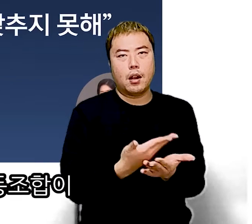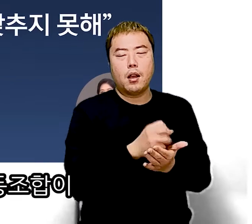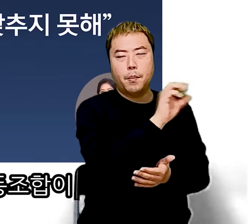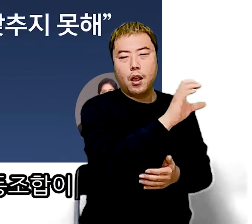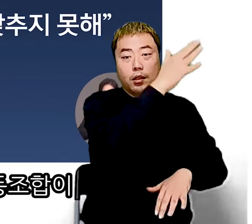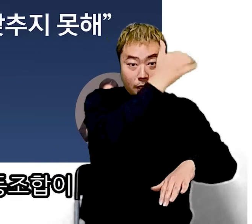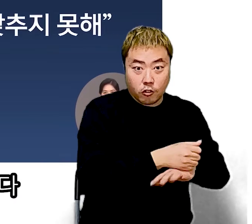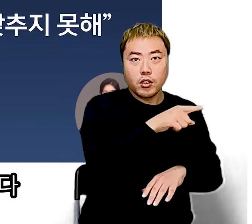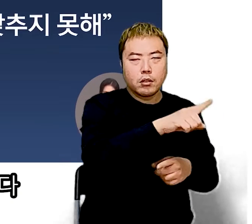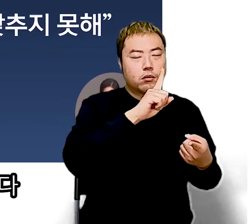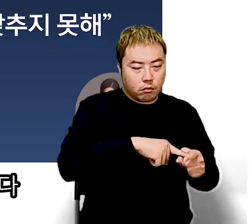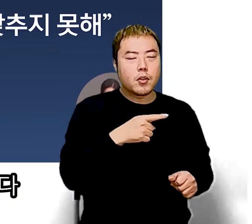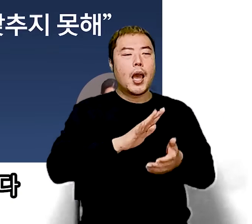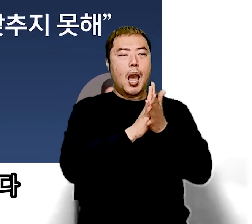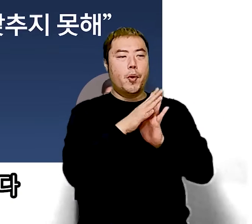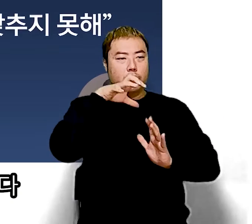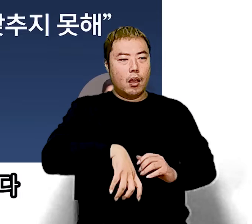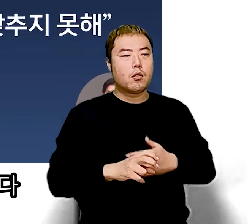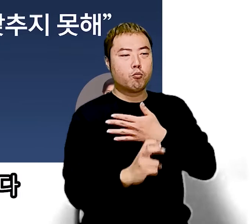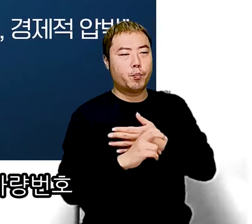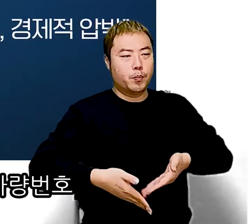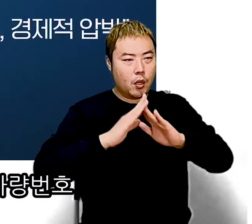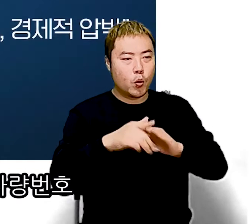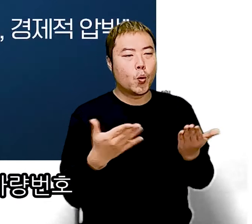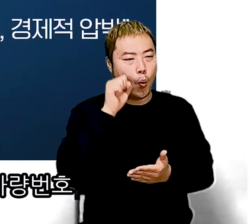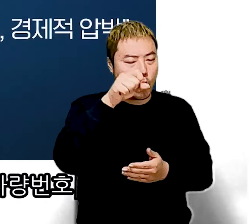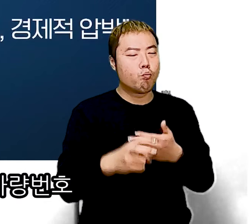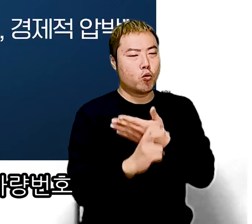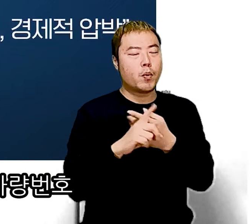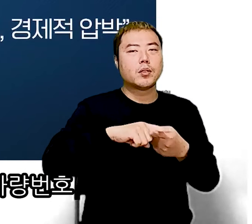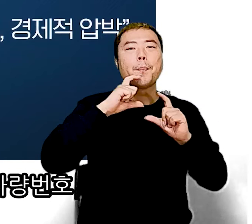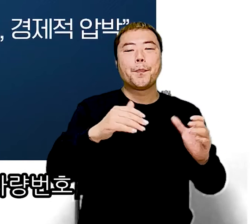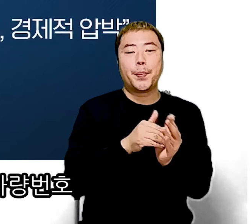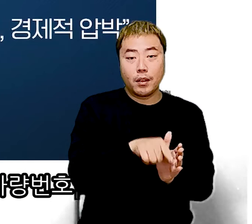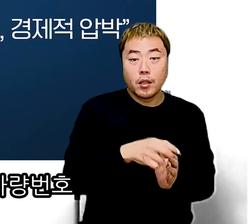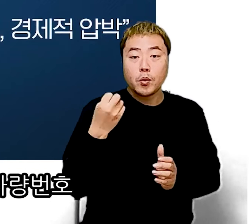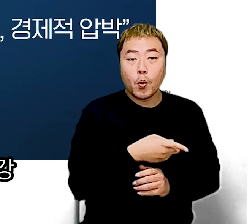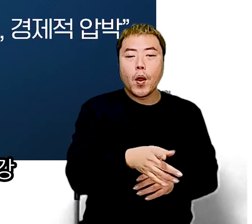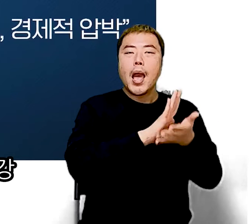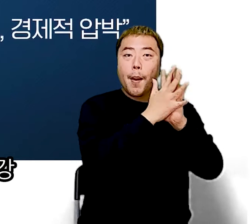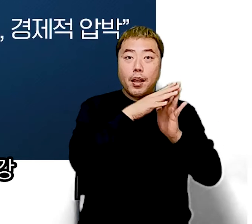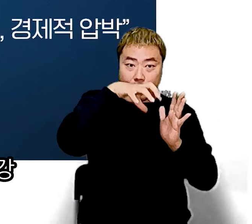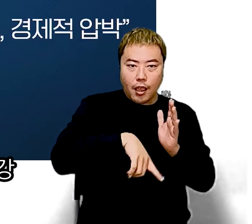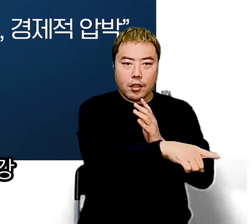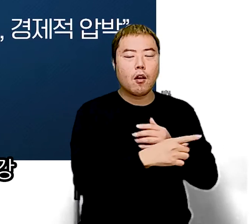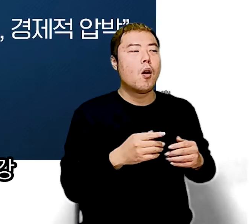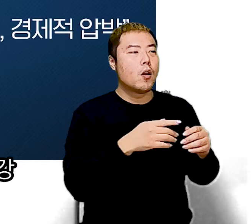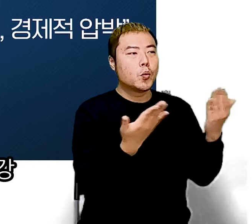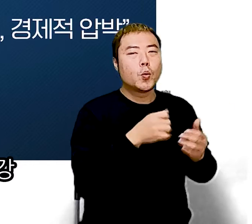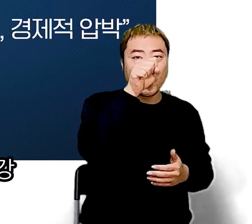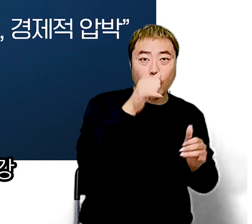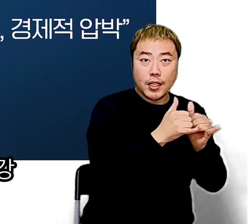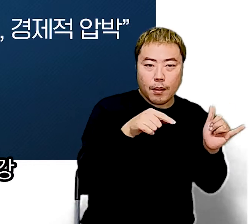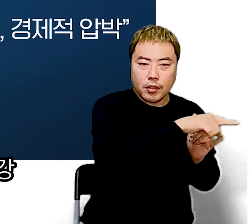에버랜드 노동조합이 설립 무효라고 판결합니다. 또한 에버랜드가 조합원들의 차량 번호, 주소, 가족